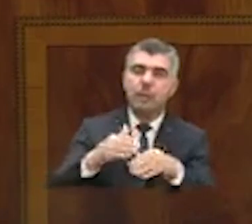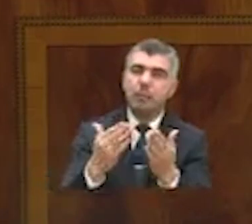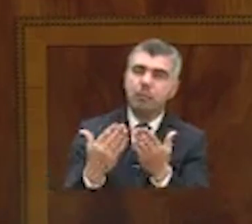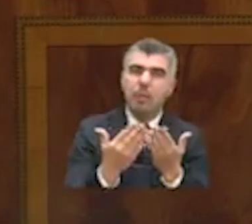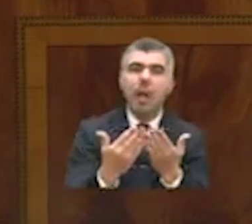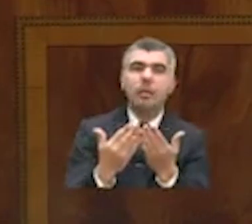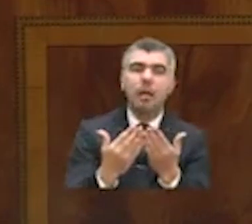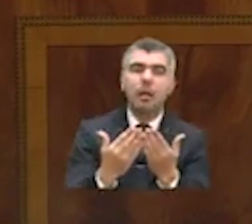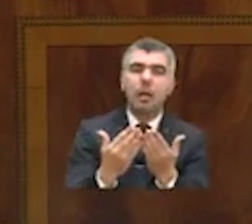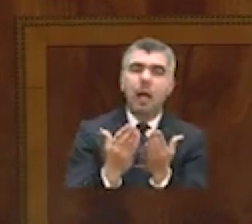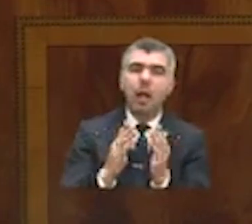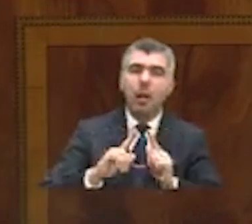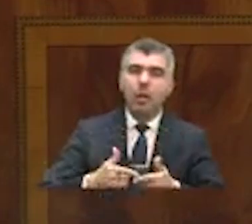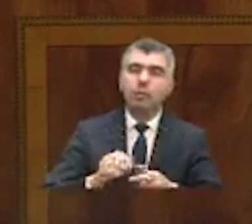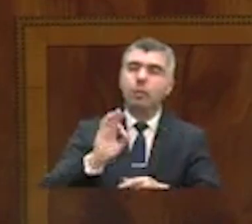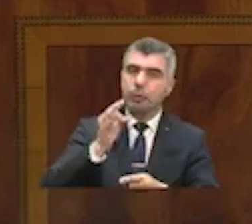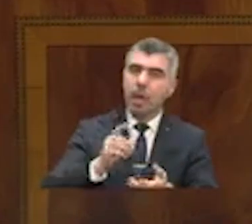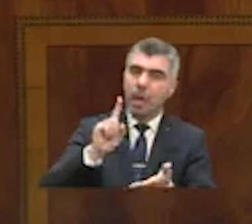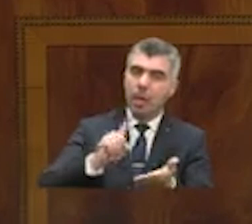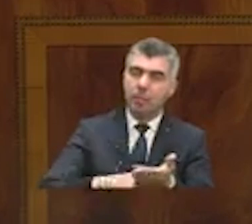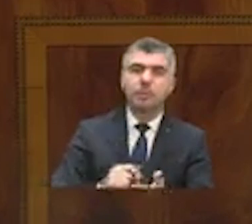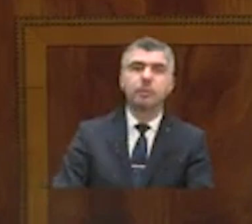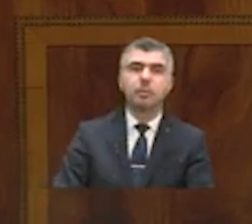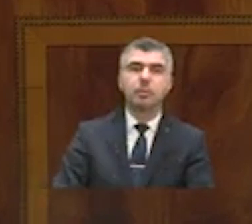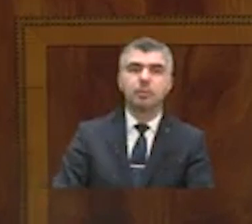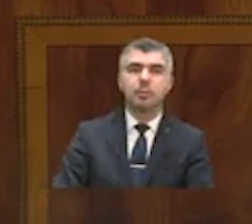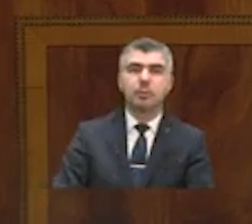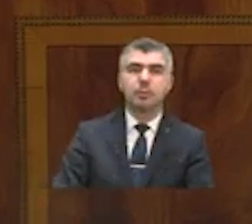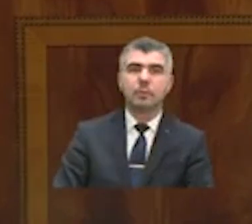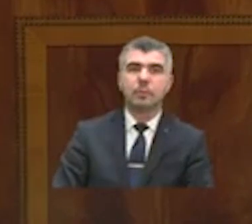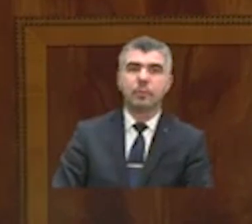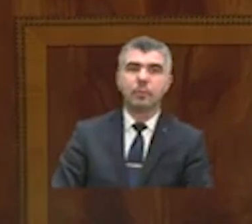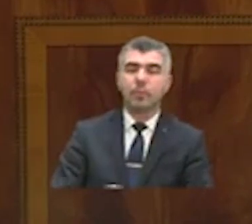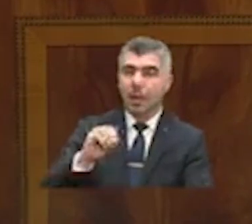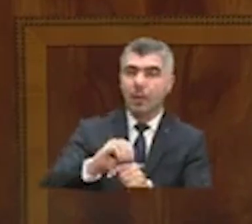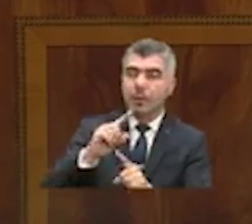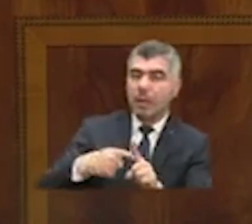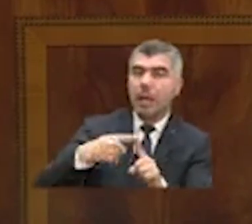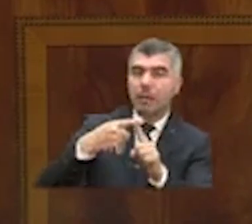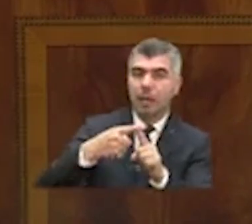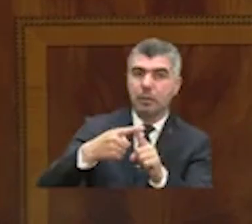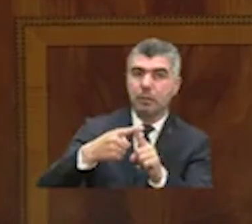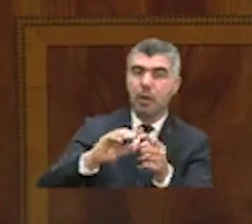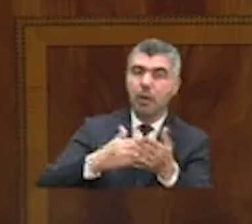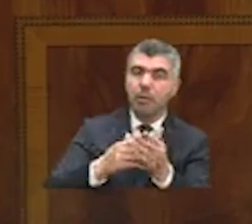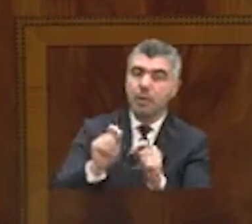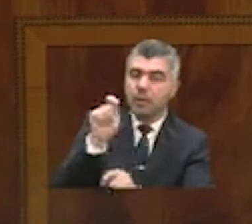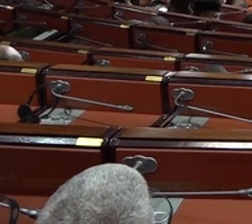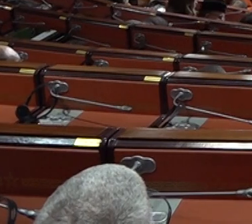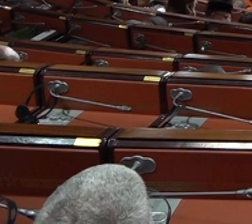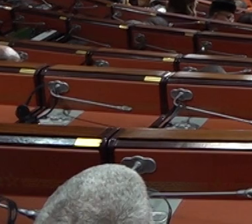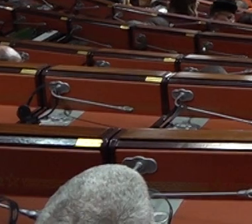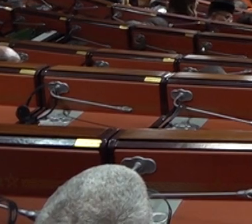الدراسه يتم، وباش ايضا نكملوا عمليه ديال